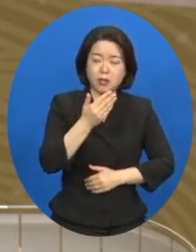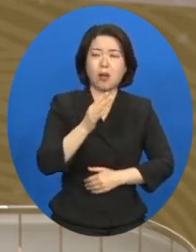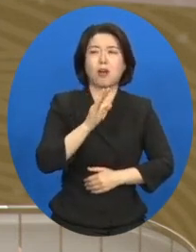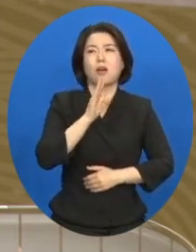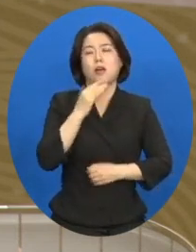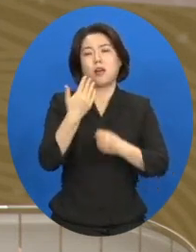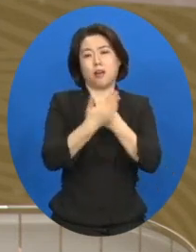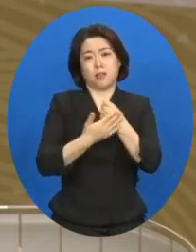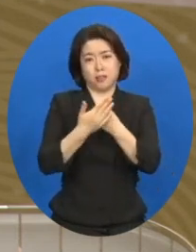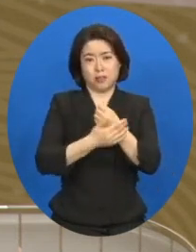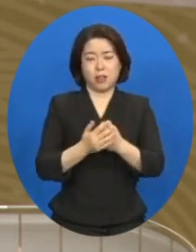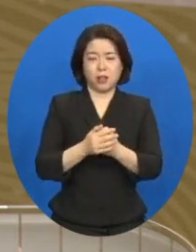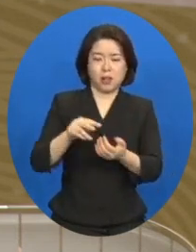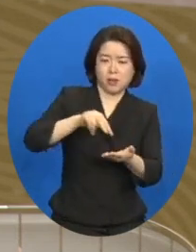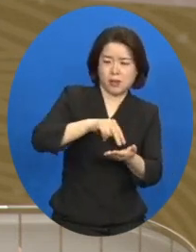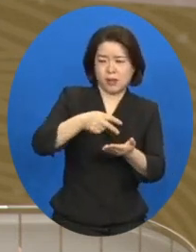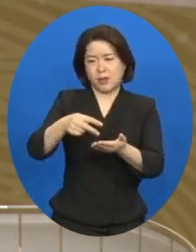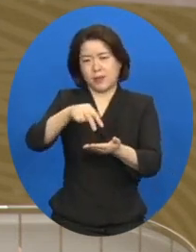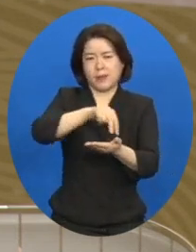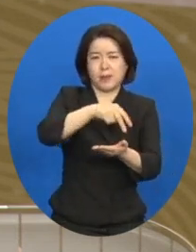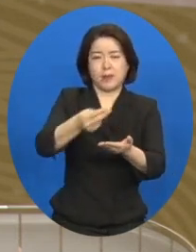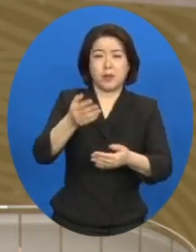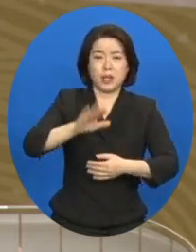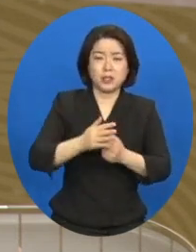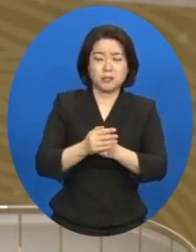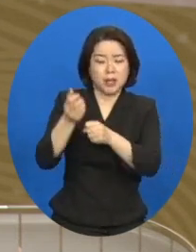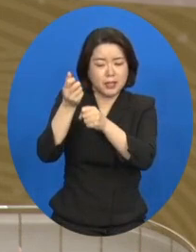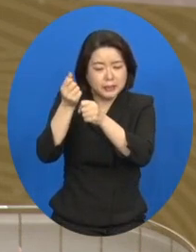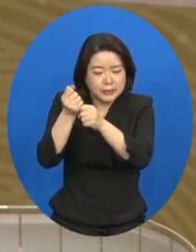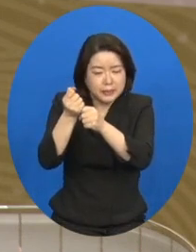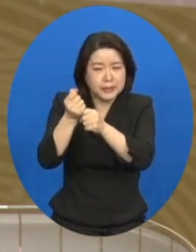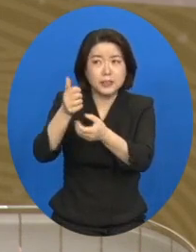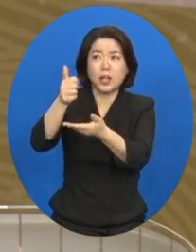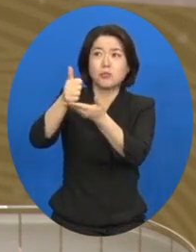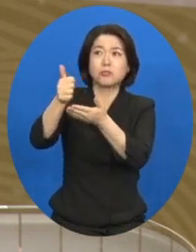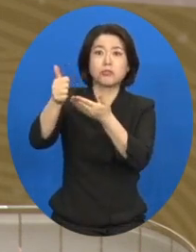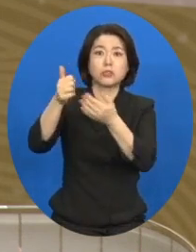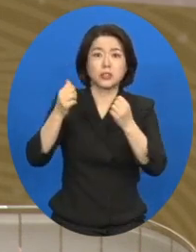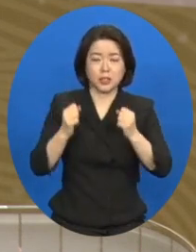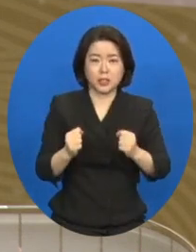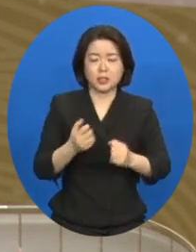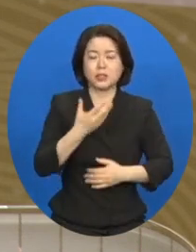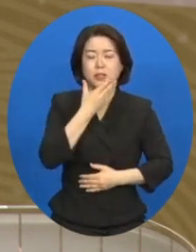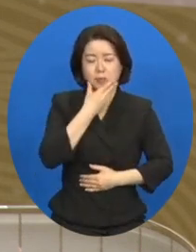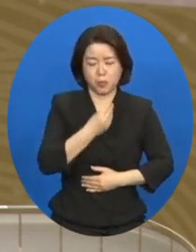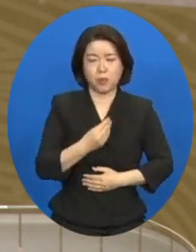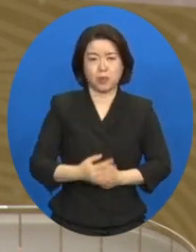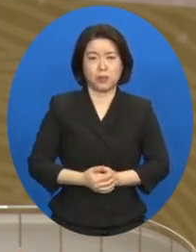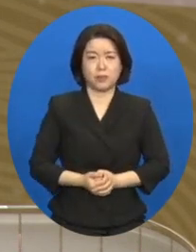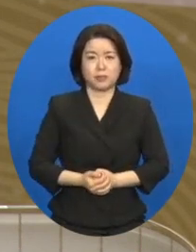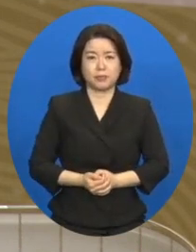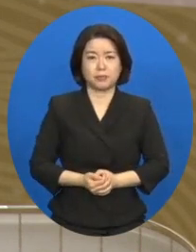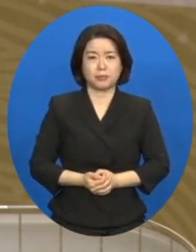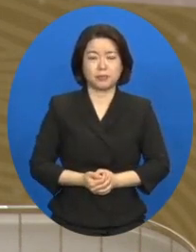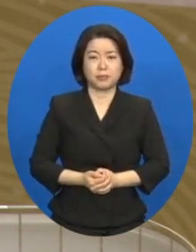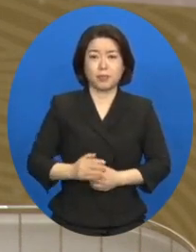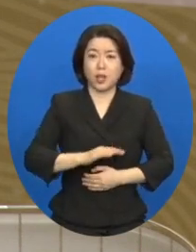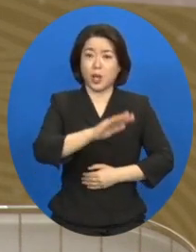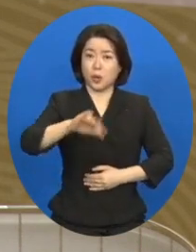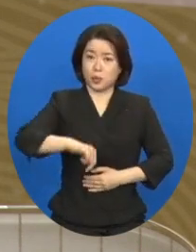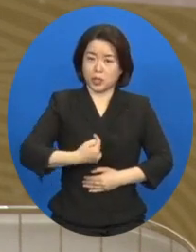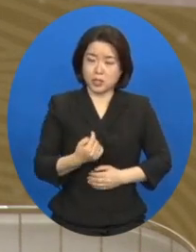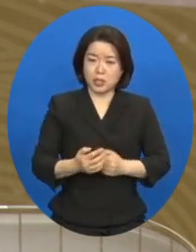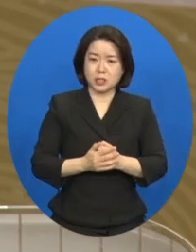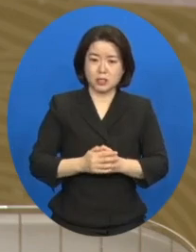은혜입니다. 비틀비틀 거려도 의지할 분이 계시다는 것이 복입니다. 우리 자신은